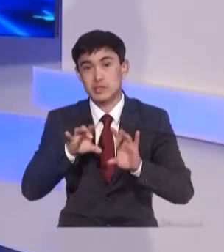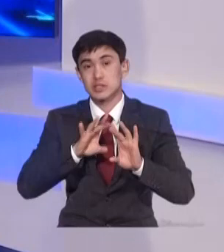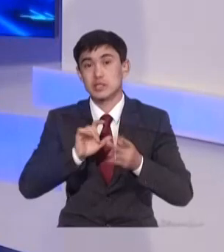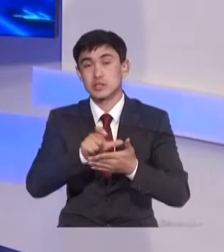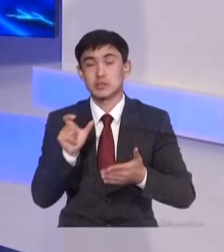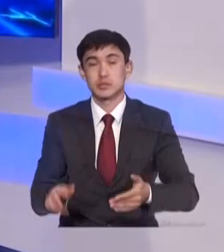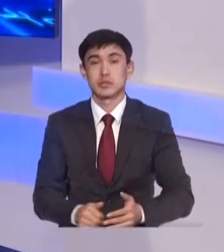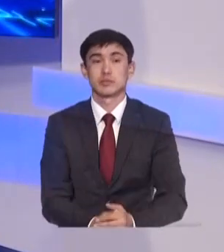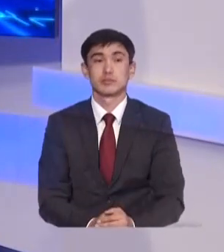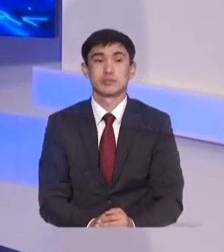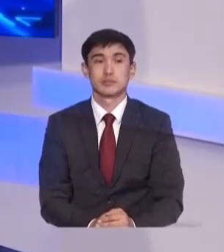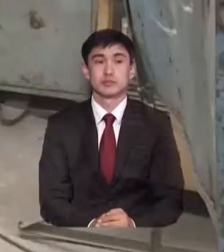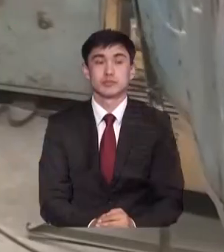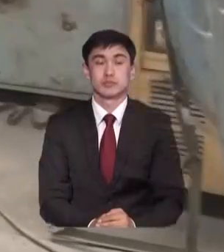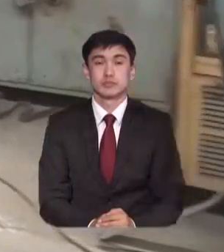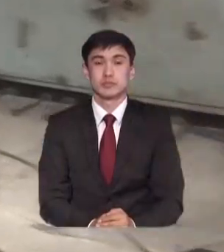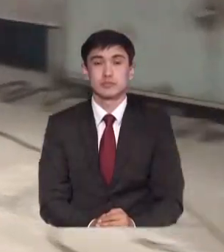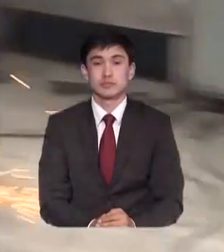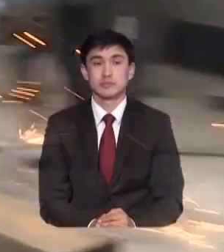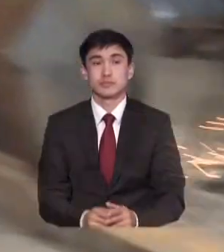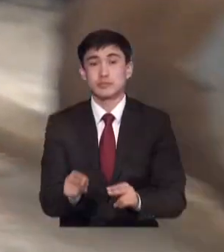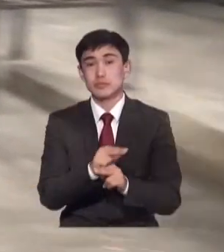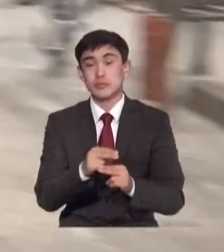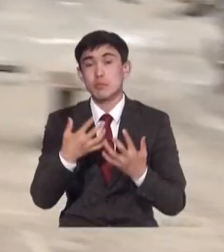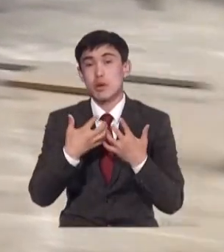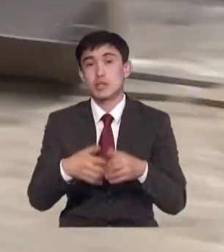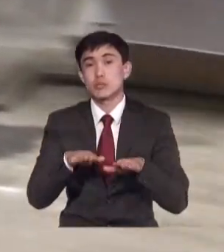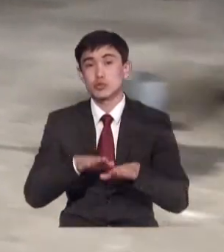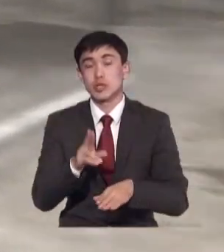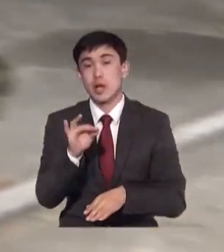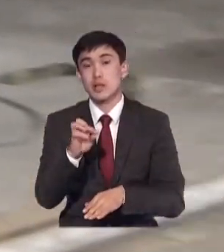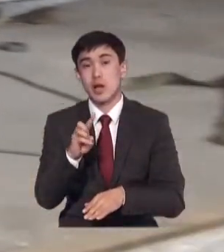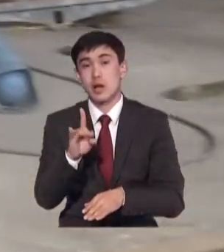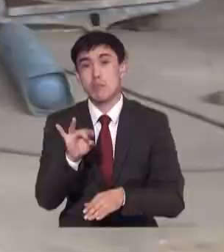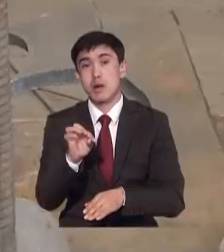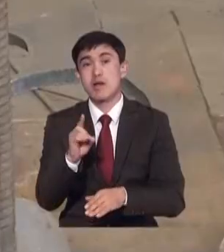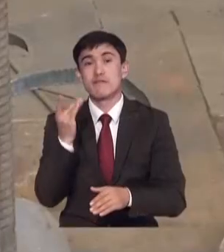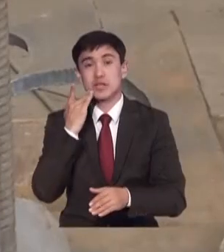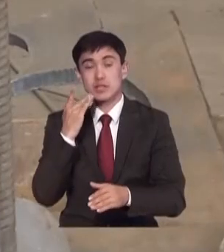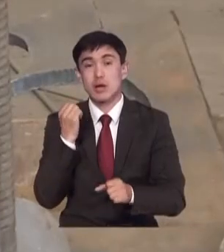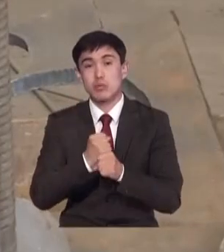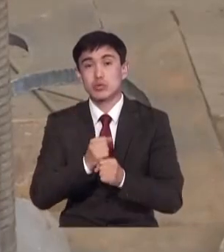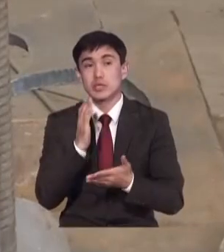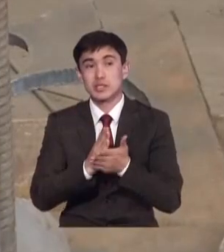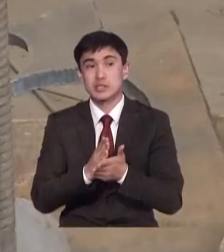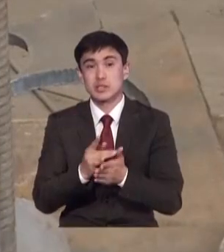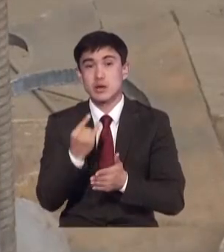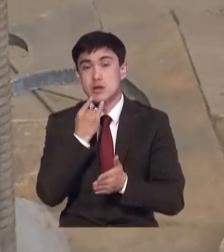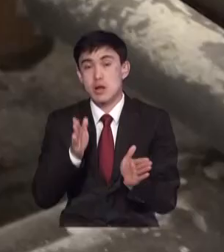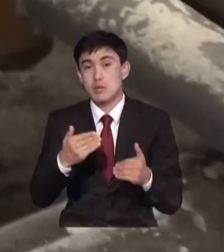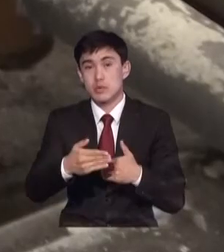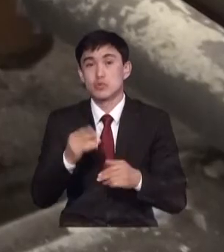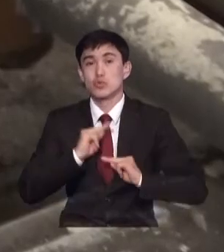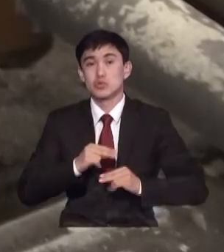наша съемочная группа. На ремонтно-механическом участке КНРКБ всегда кипит работа. Именно здесь трудятся